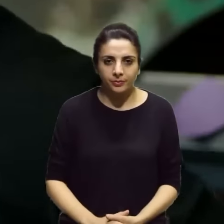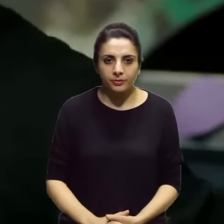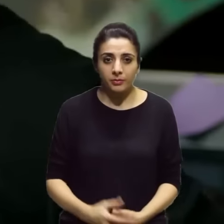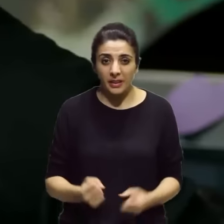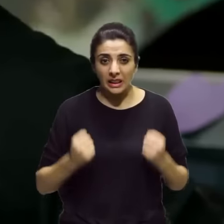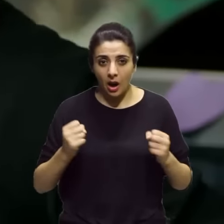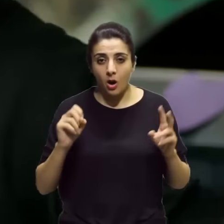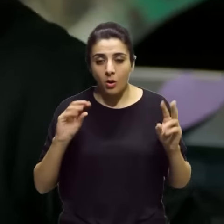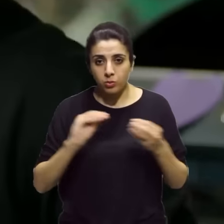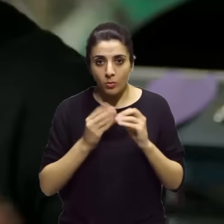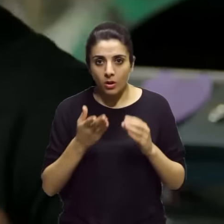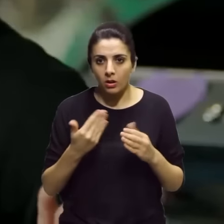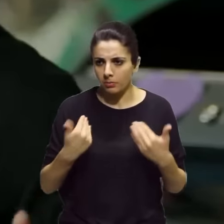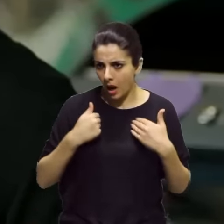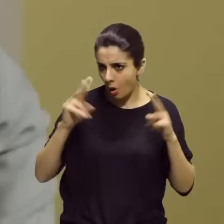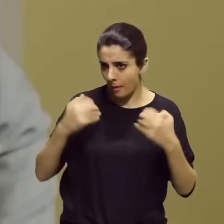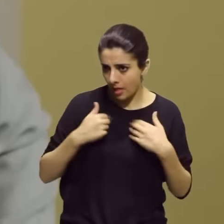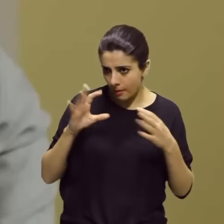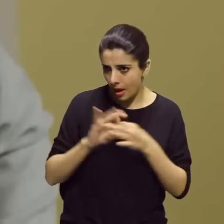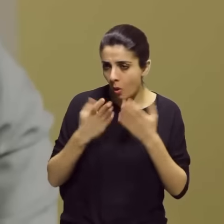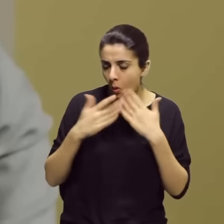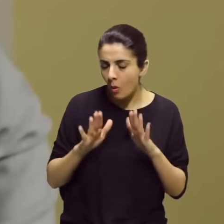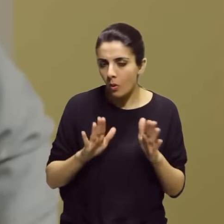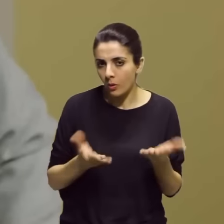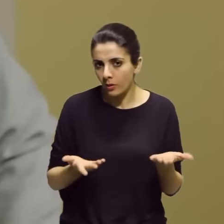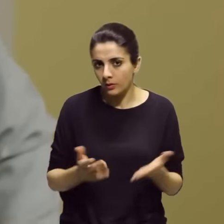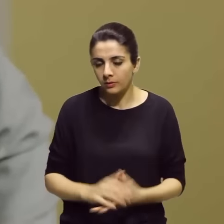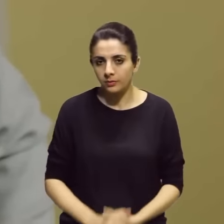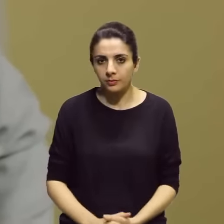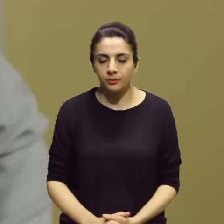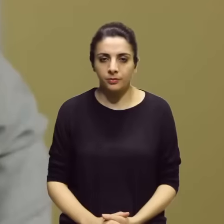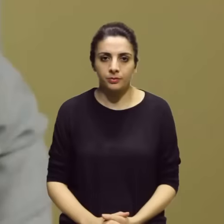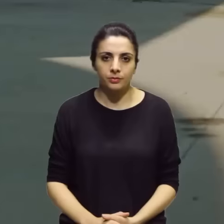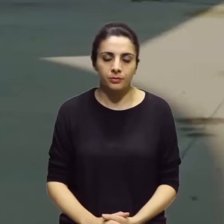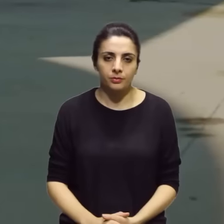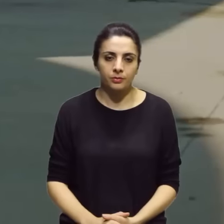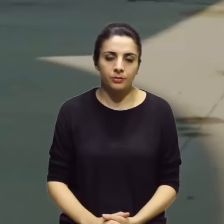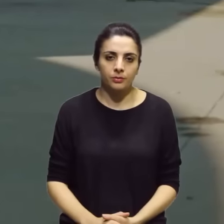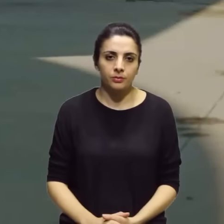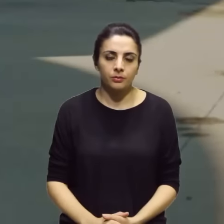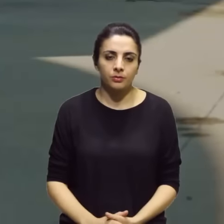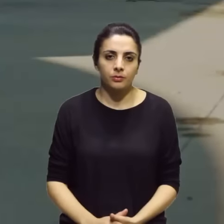Olay gergin olay. Benimle ilgili değil yani değil mi abi o? Yok diye kaşlarını kaldırdı.